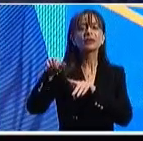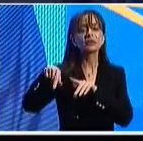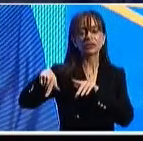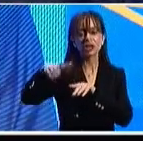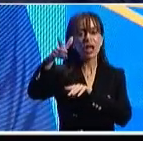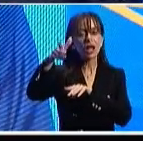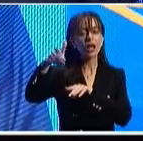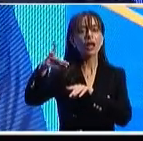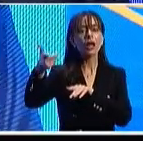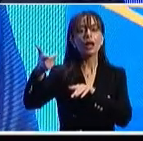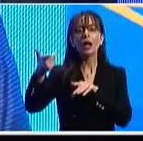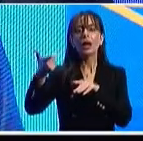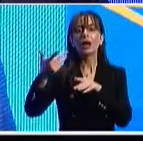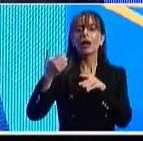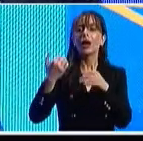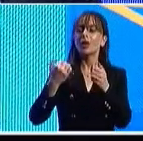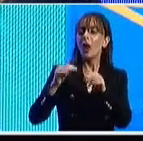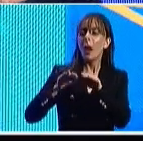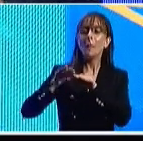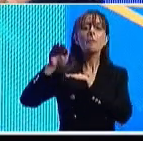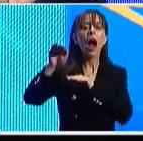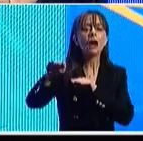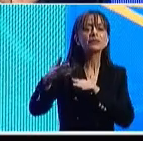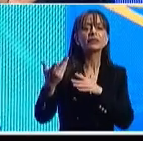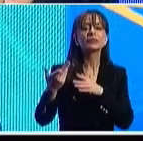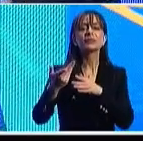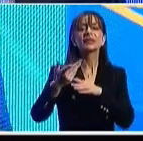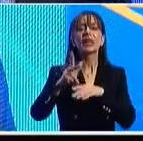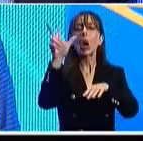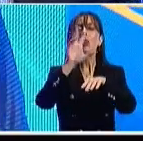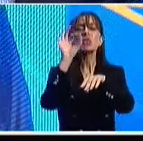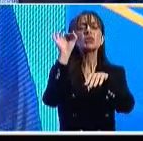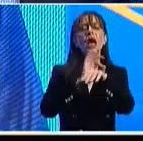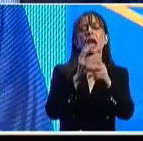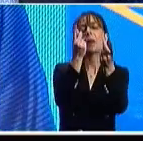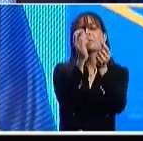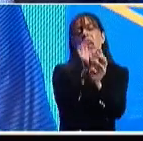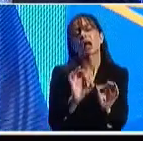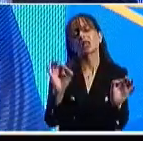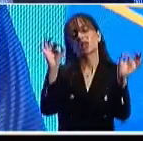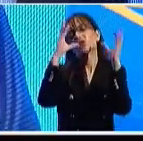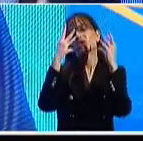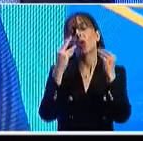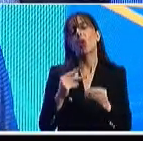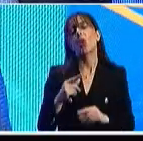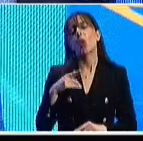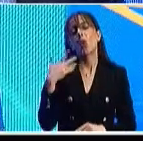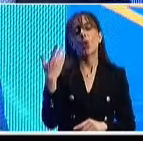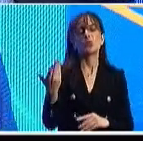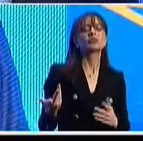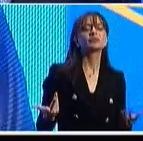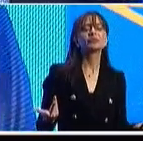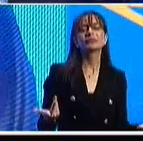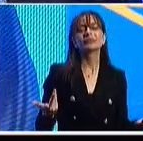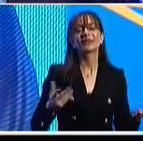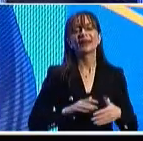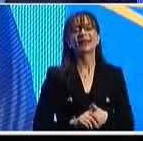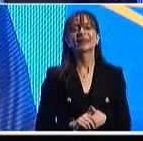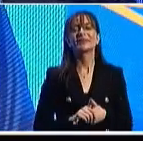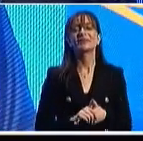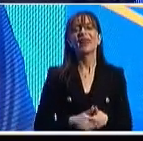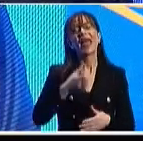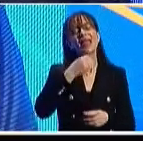İspark'larımızda, otoparklarımızda ilk yarım saatte ücretsiz olacak. Orada vatandaşımızın ihtiyacını